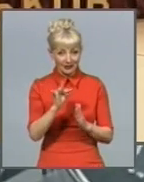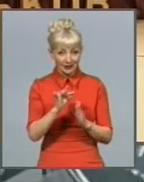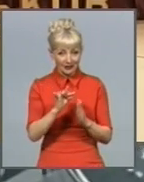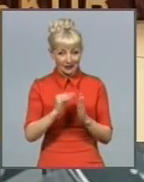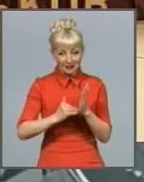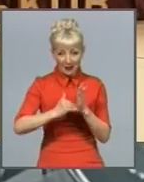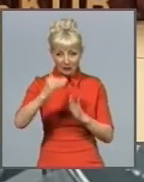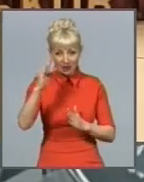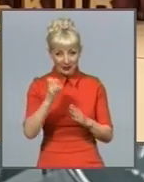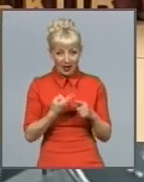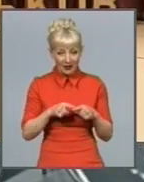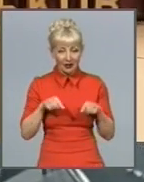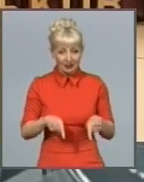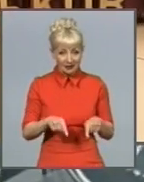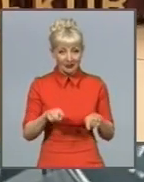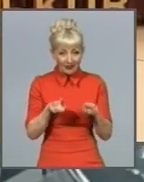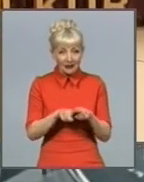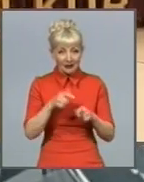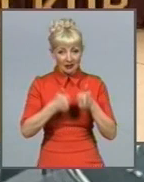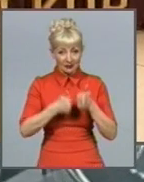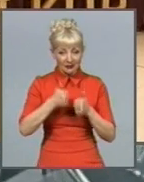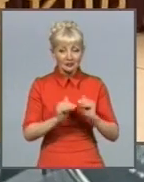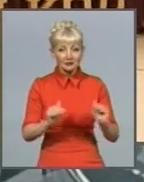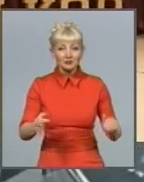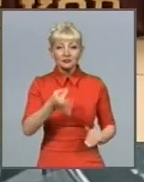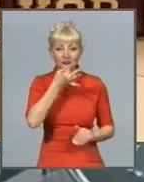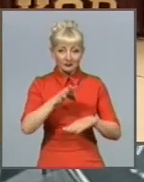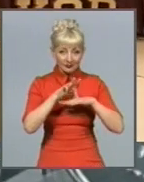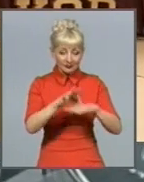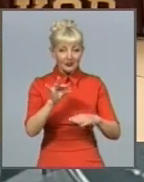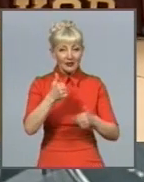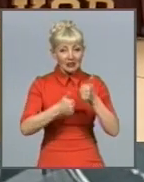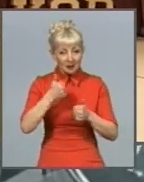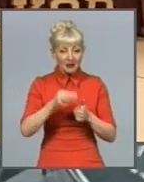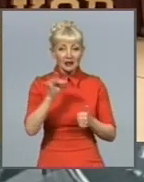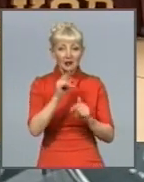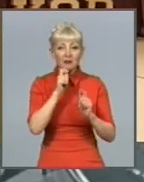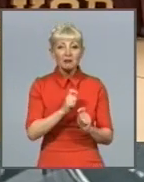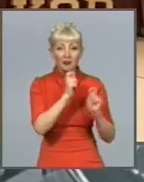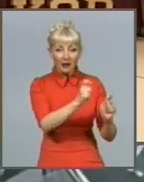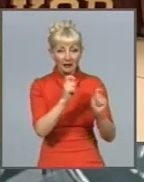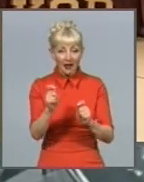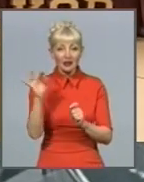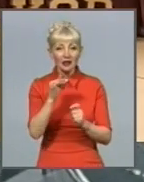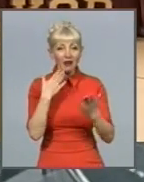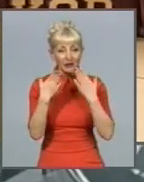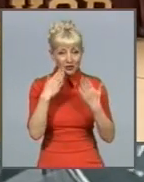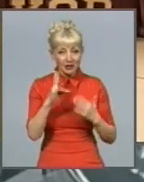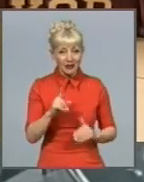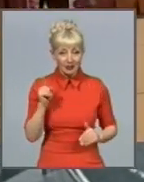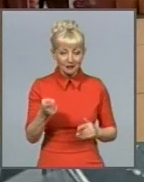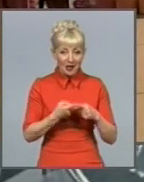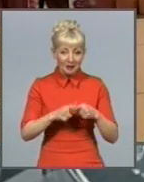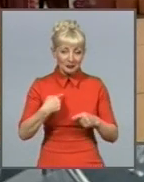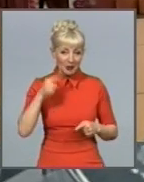очень нравится проведение, и соперники, и подарки, и отношения к ним. Поэтому я думаю, что мы всегда